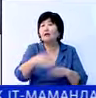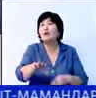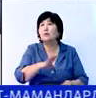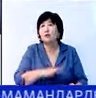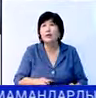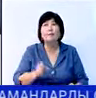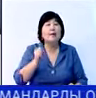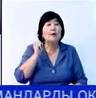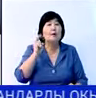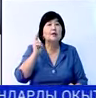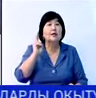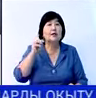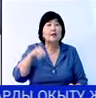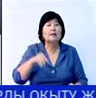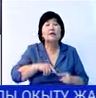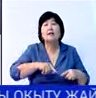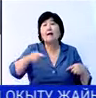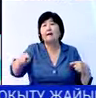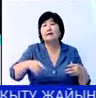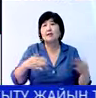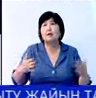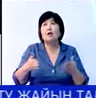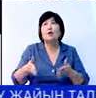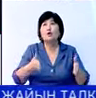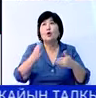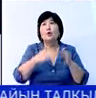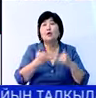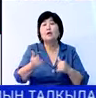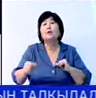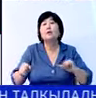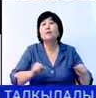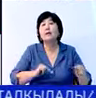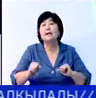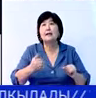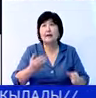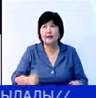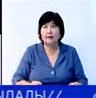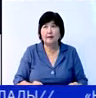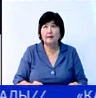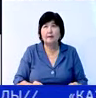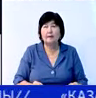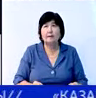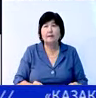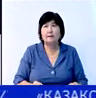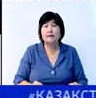12 километрден астам жол салынды. Осы енді бұның мердігері Кайсон